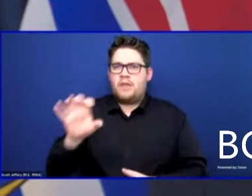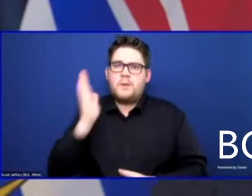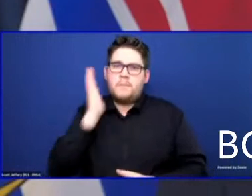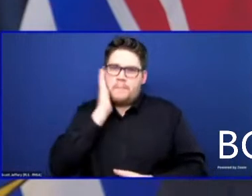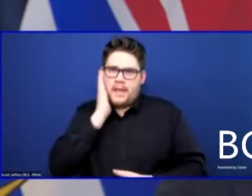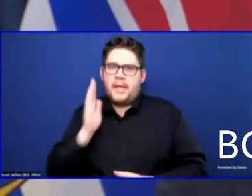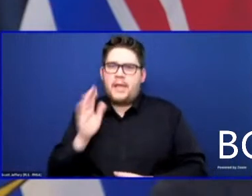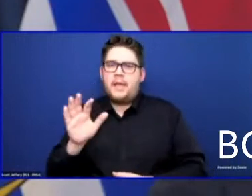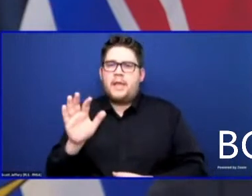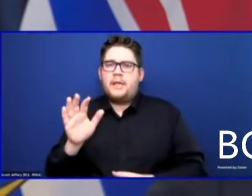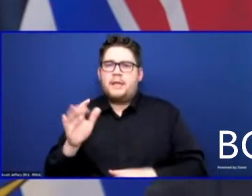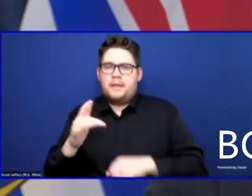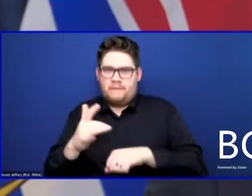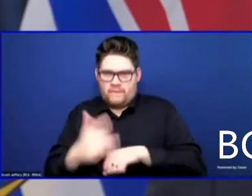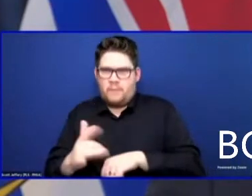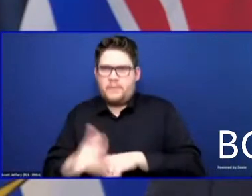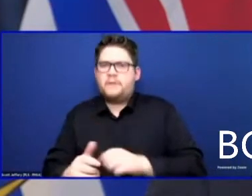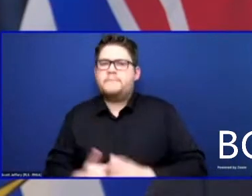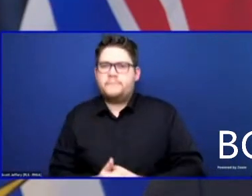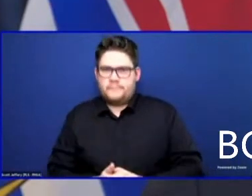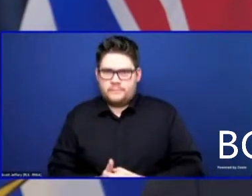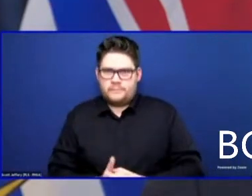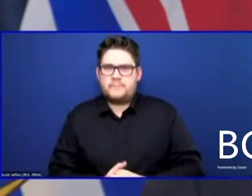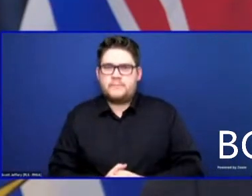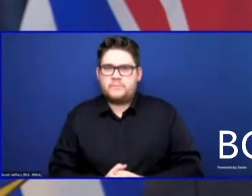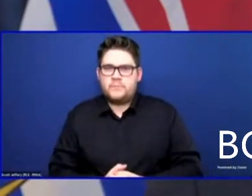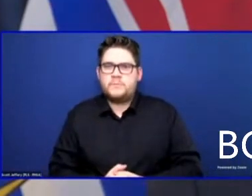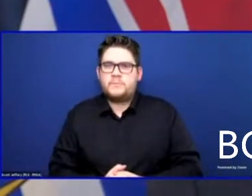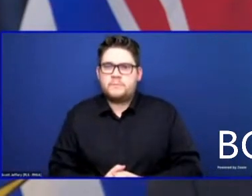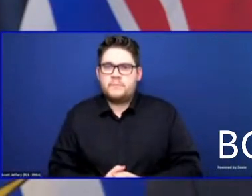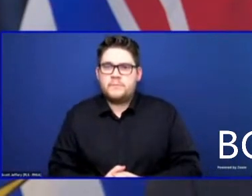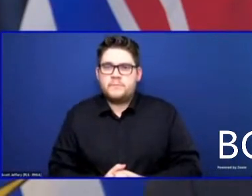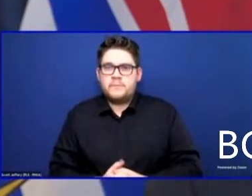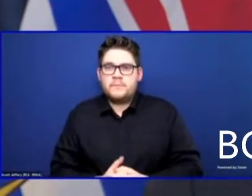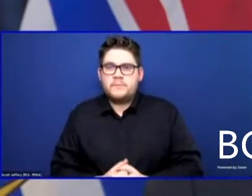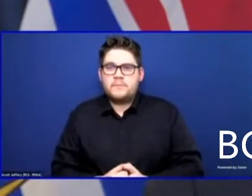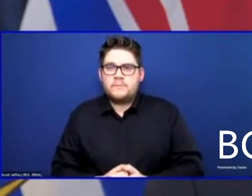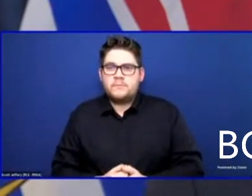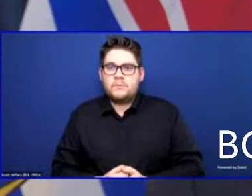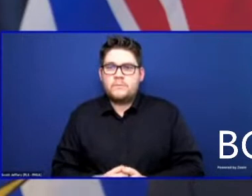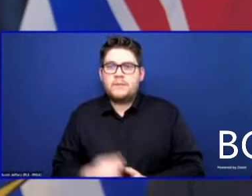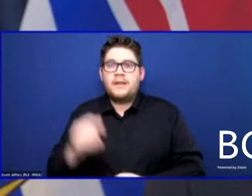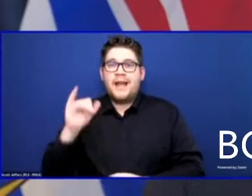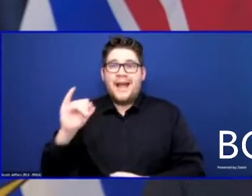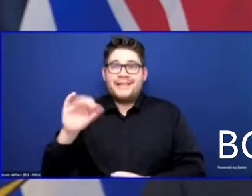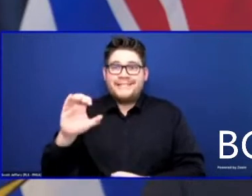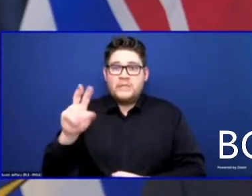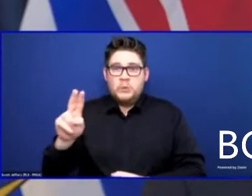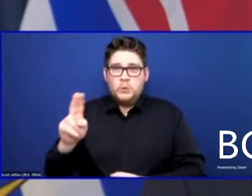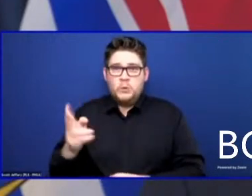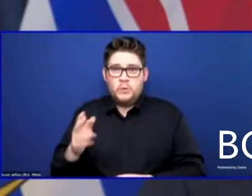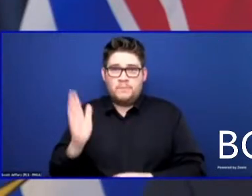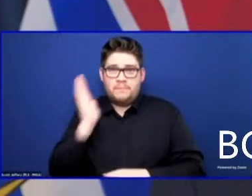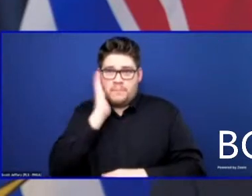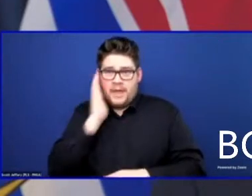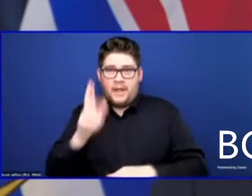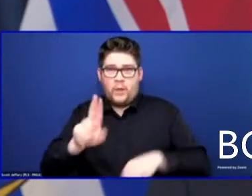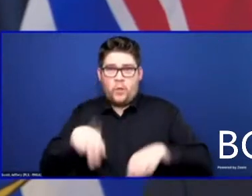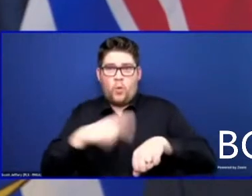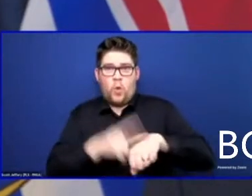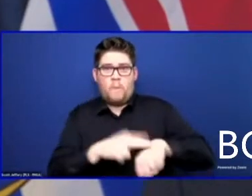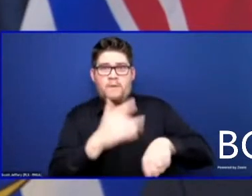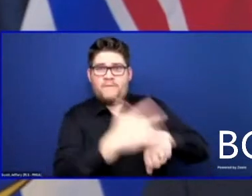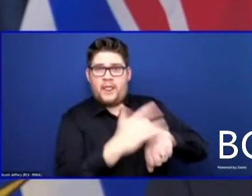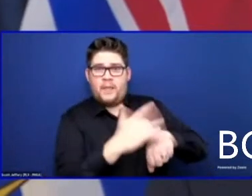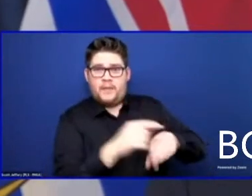是92.4%了。 We have our base bed occupancy in critical care is 80.5%, meaning we